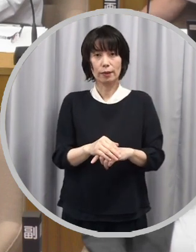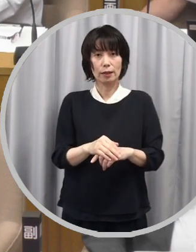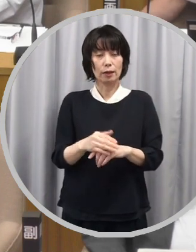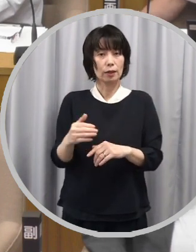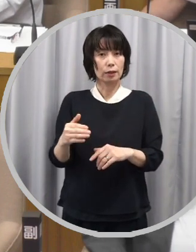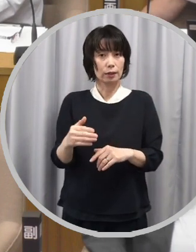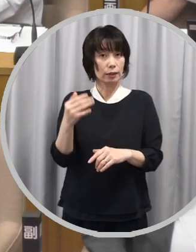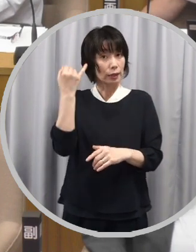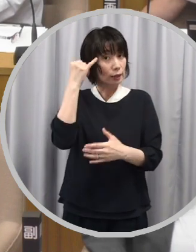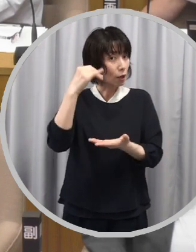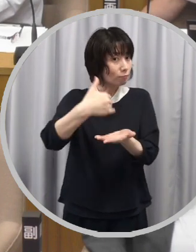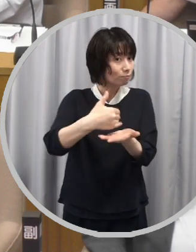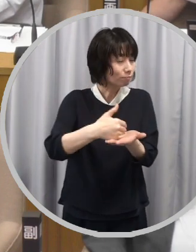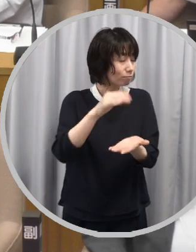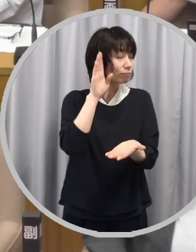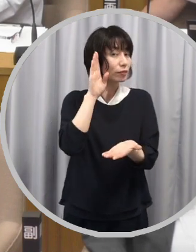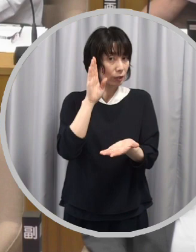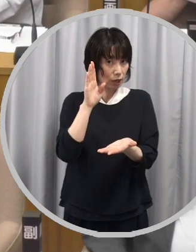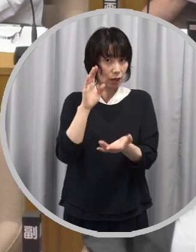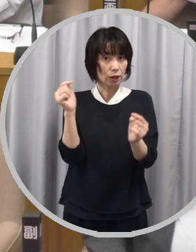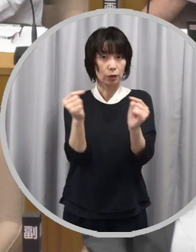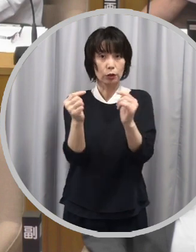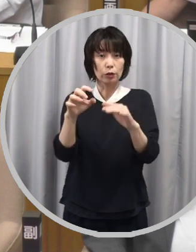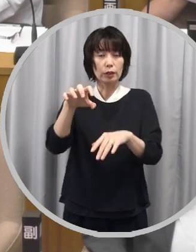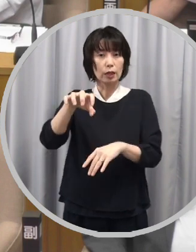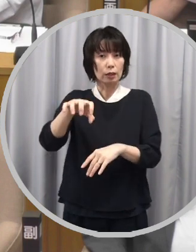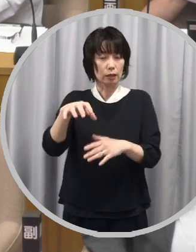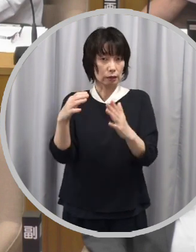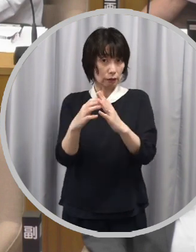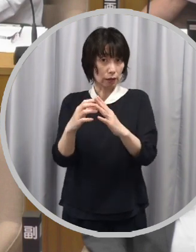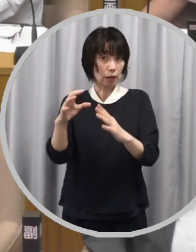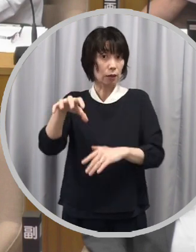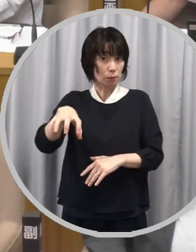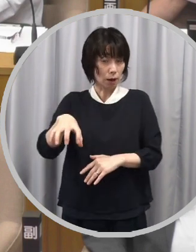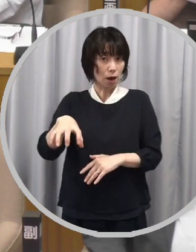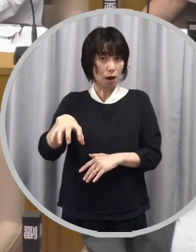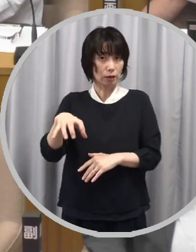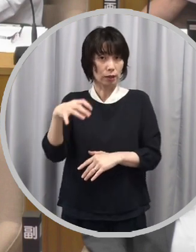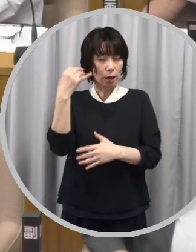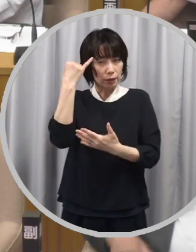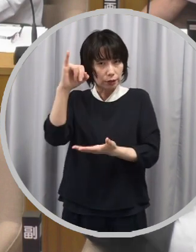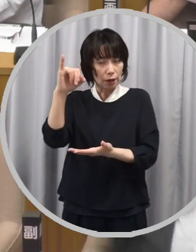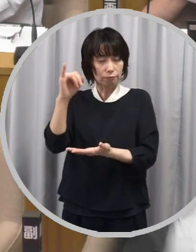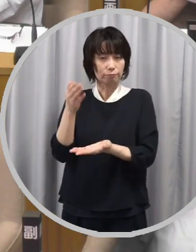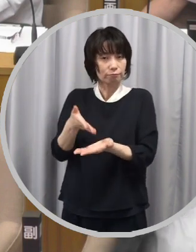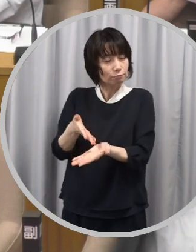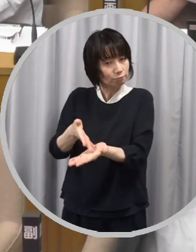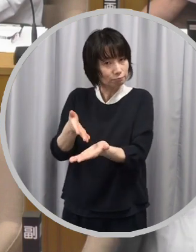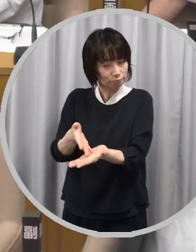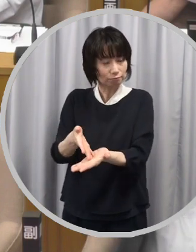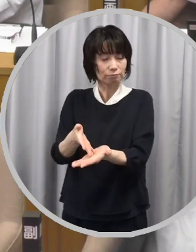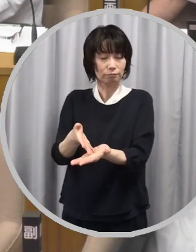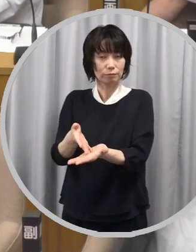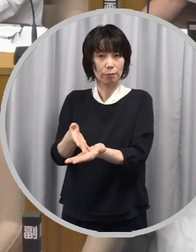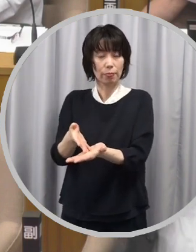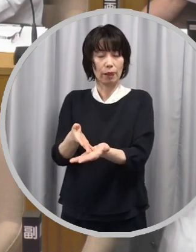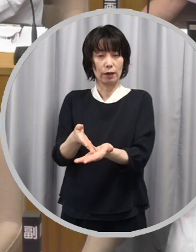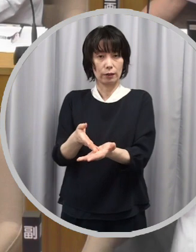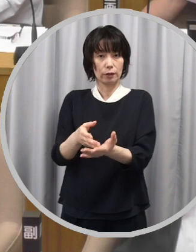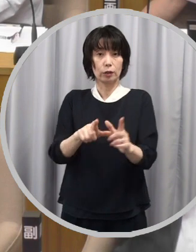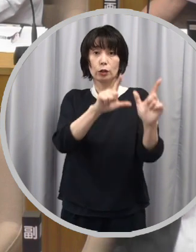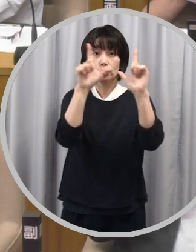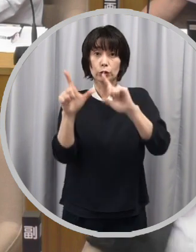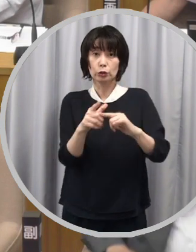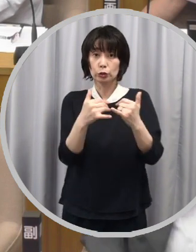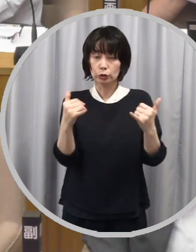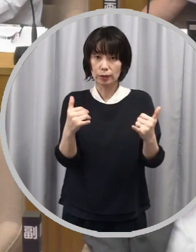者からの意見を伺いながら協議会の場で地元自治体としての意見を述べさせていただくとともに、地域住民や